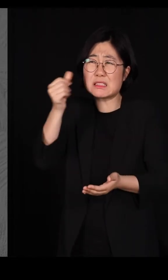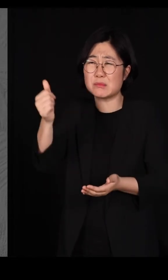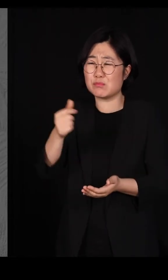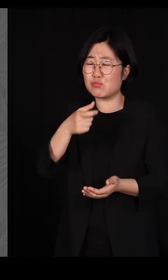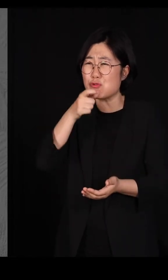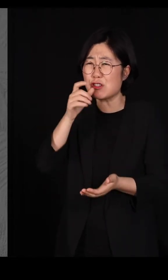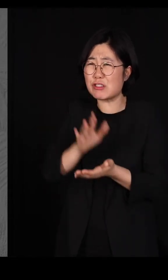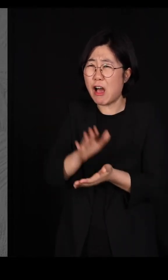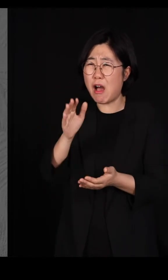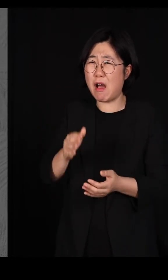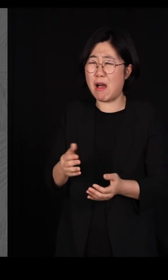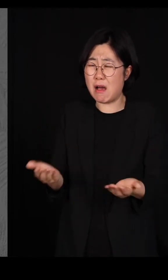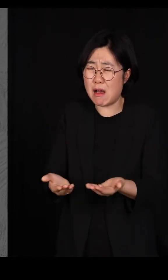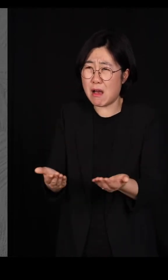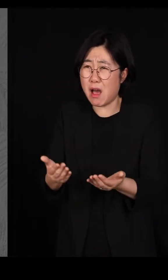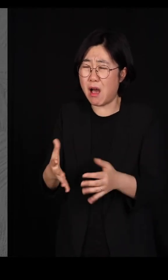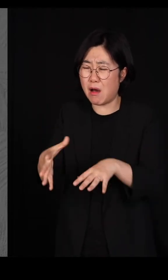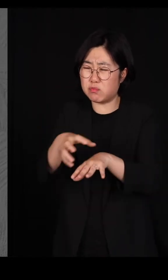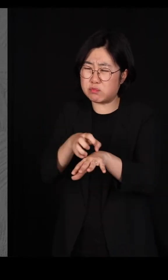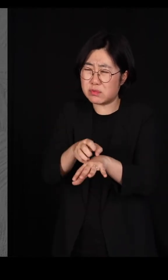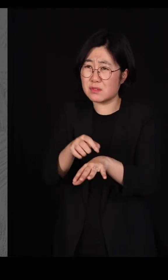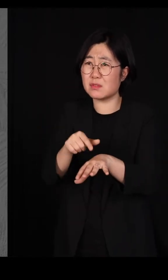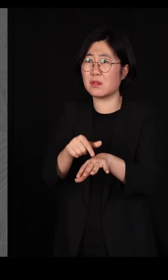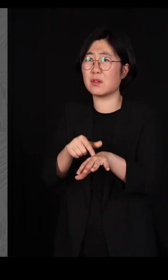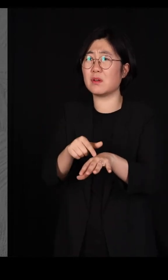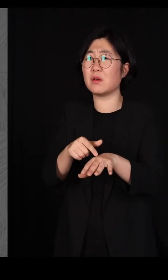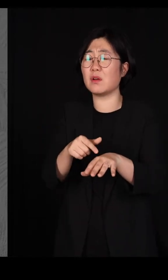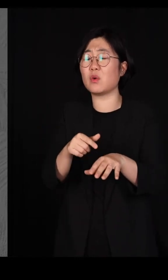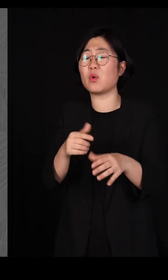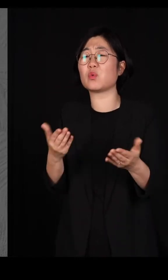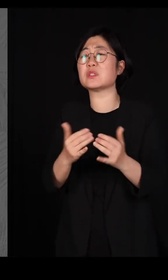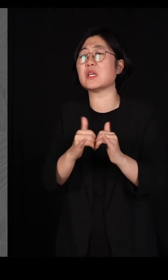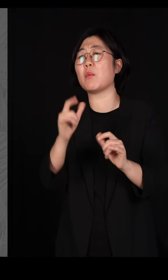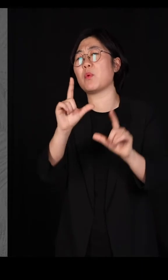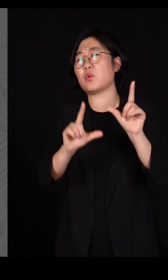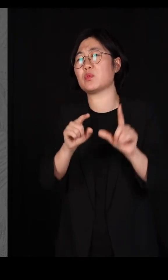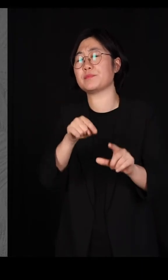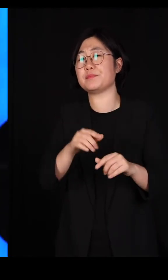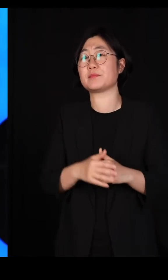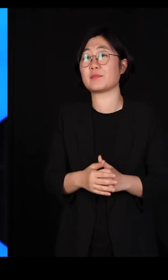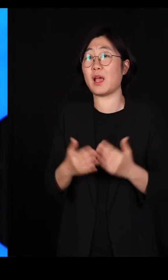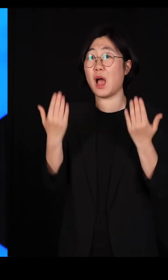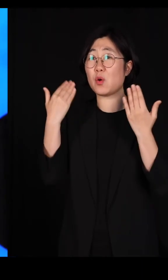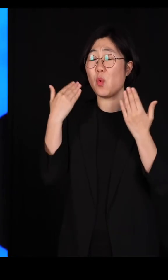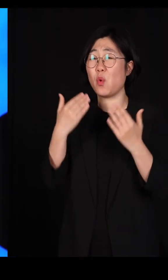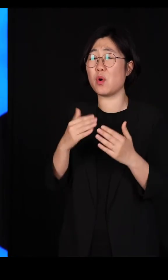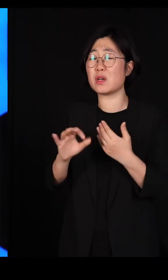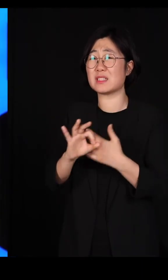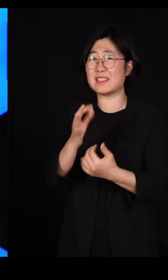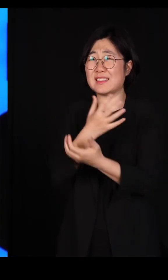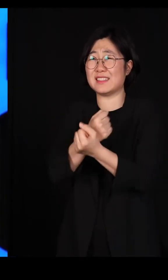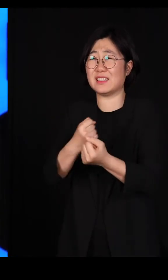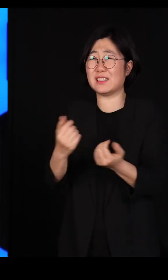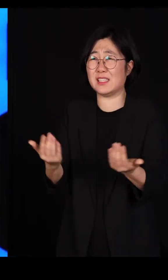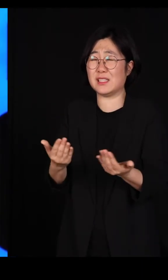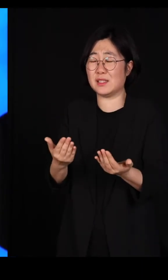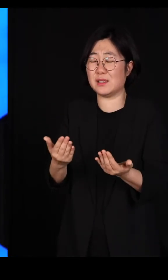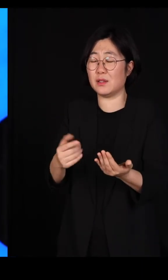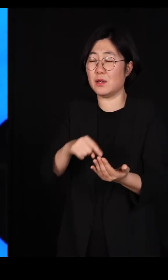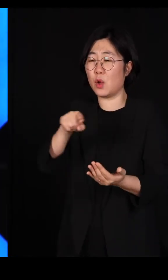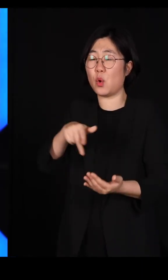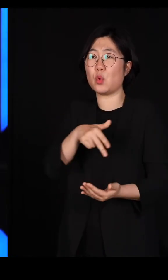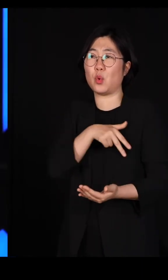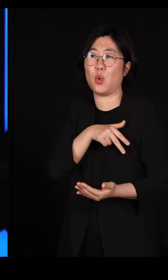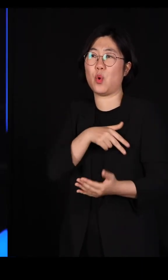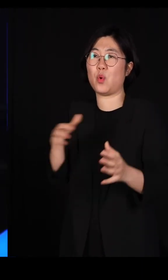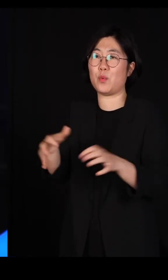물 때문에 화상을 입은 노동자들의 모습입니다. 학교 비정규직 노동조합